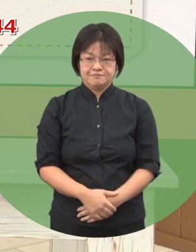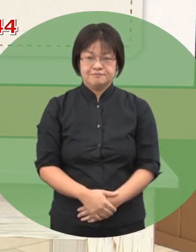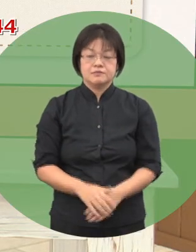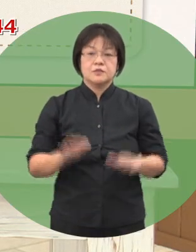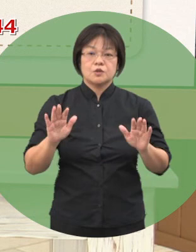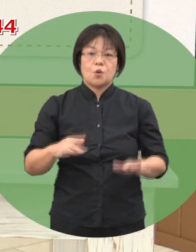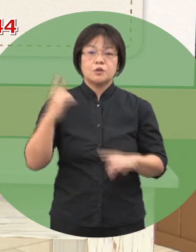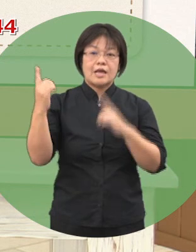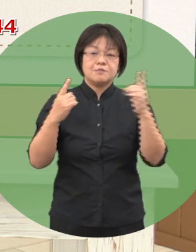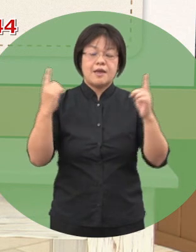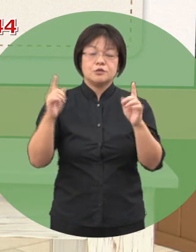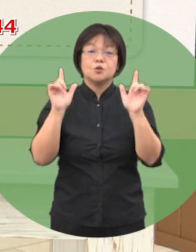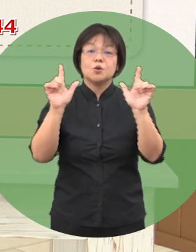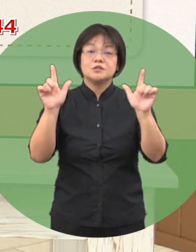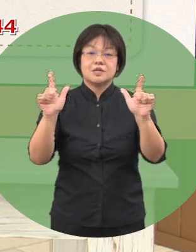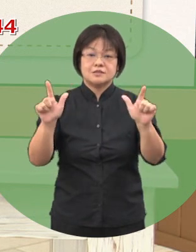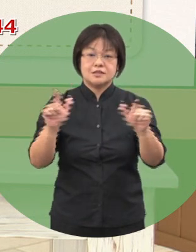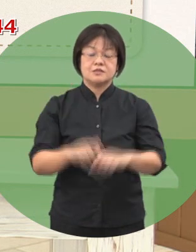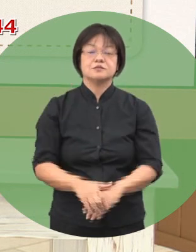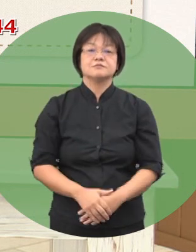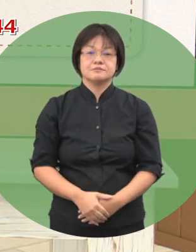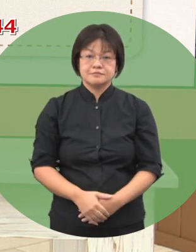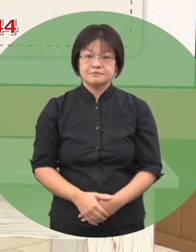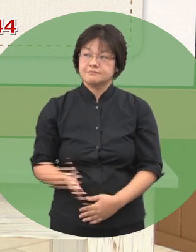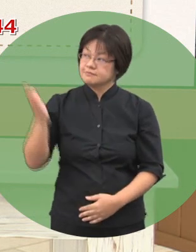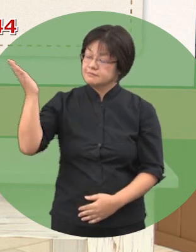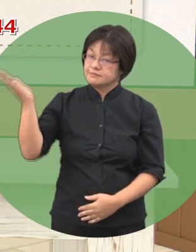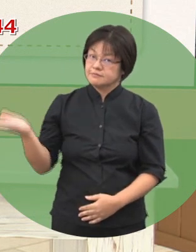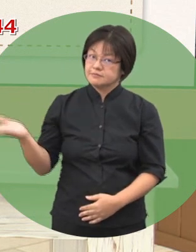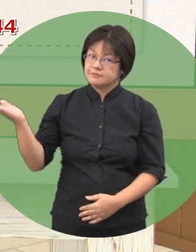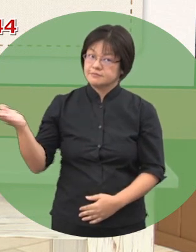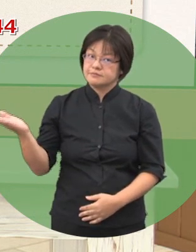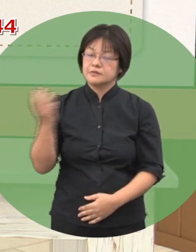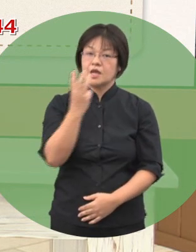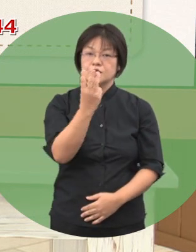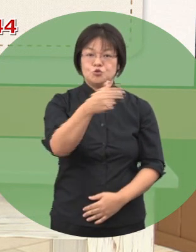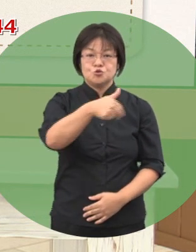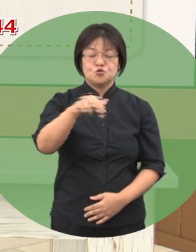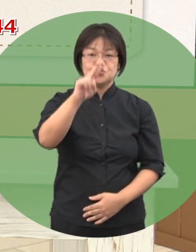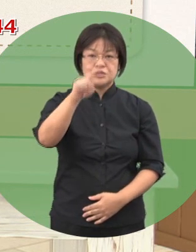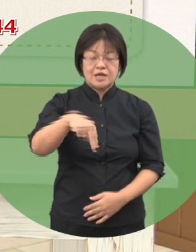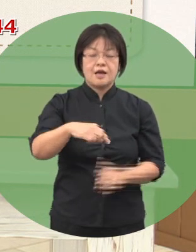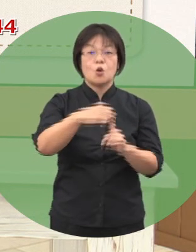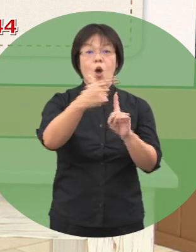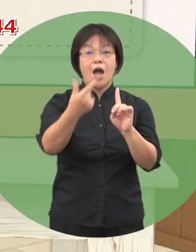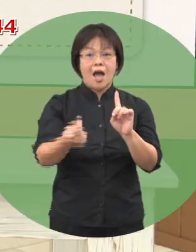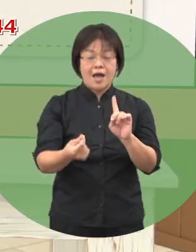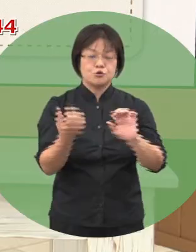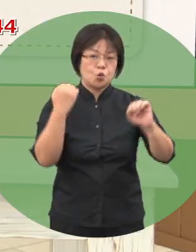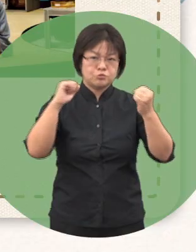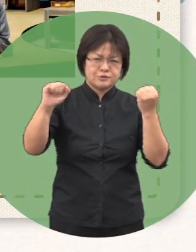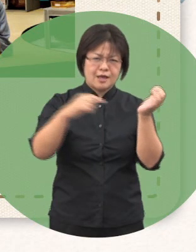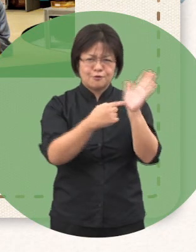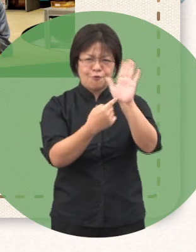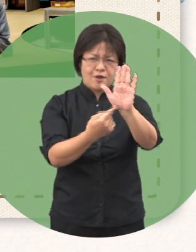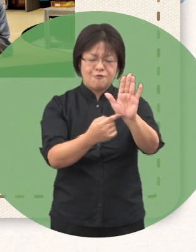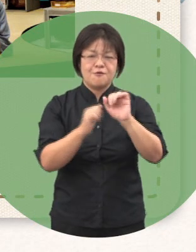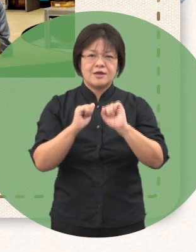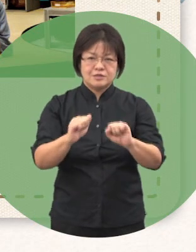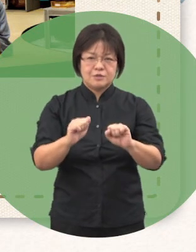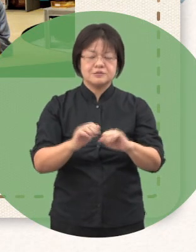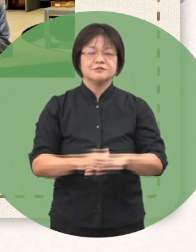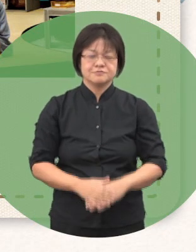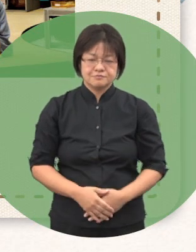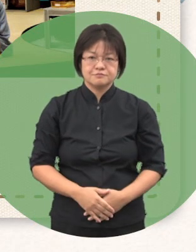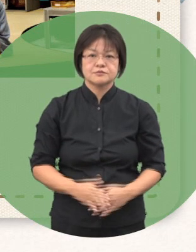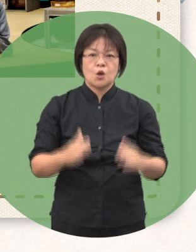ここでイベントのお知らせです。ご覧の日程でゆずり葉の春の舞台公演が行われます。在宅医